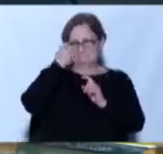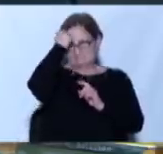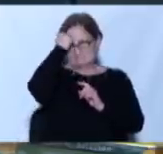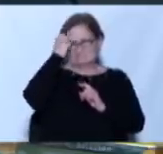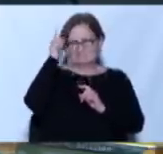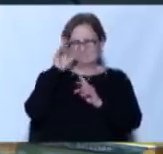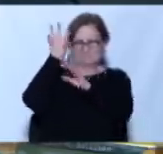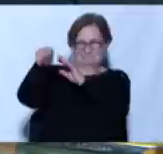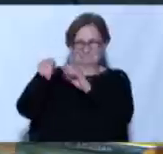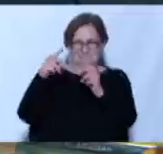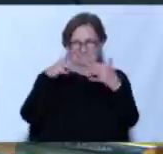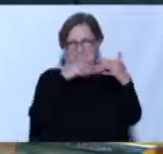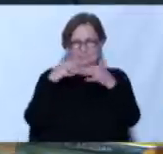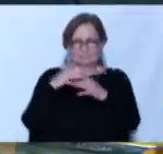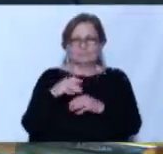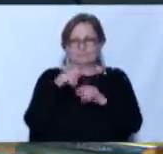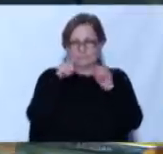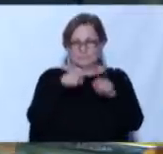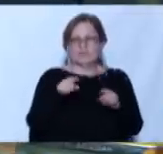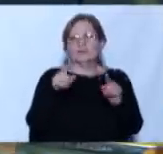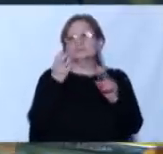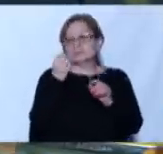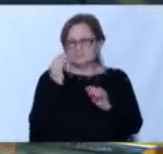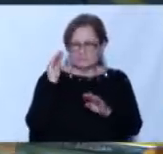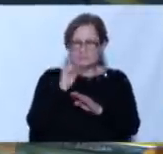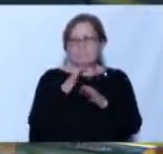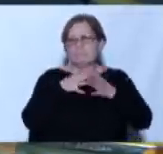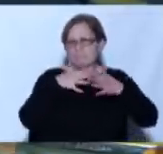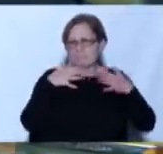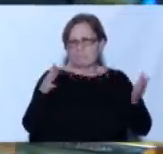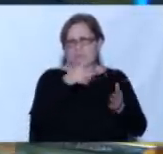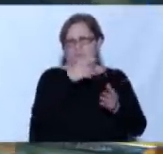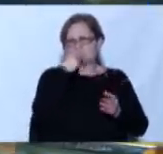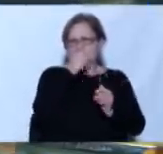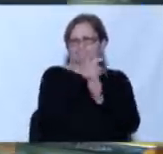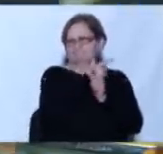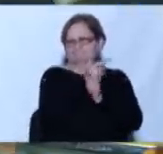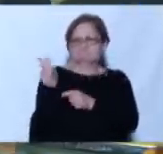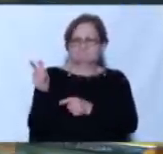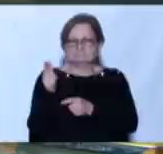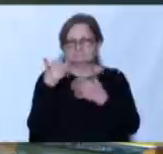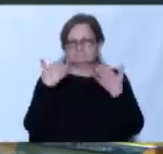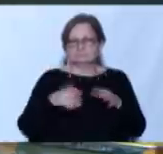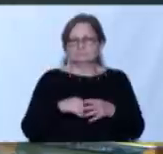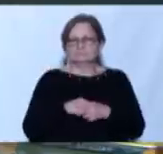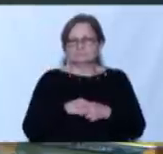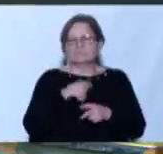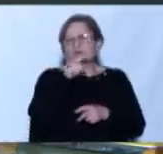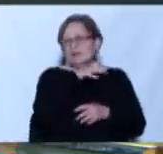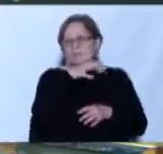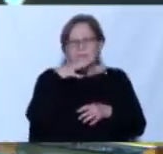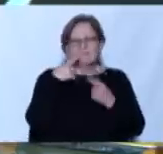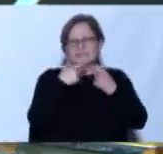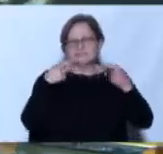დასავლეთ ევროპას არ ჰქონდა, აზიასთან შედარებით. აი კიდე უკვე დიდი ოპერატესობა ჰქონდა და რატო იქ ბევრი ამბები